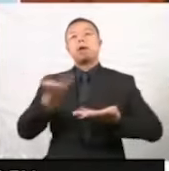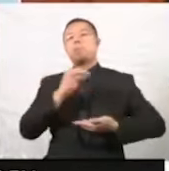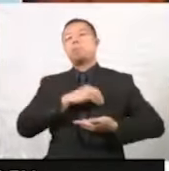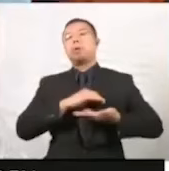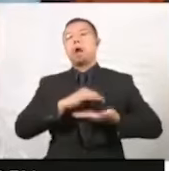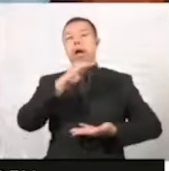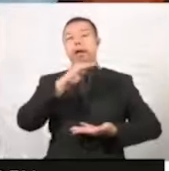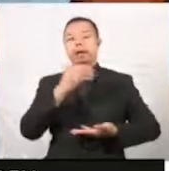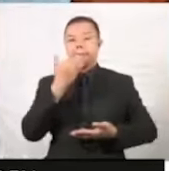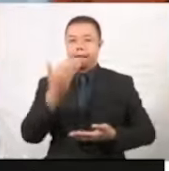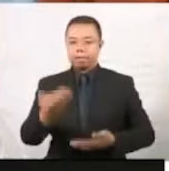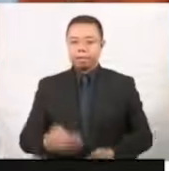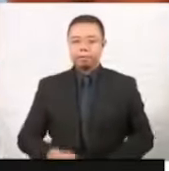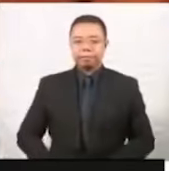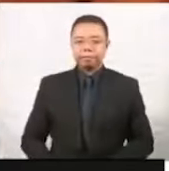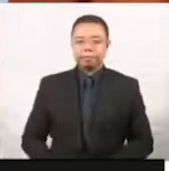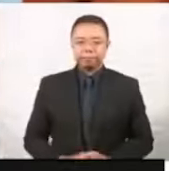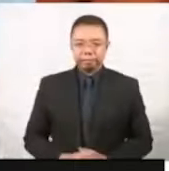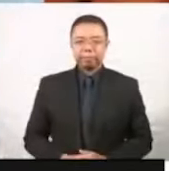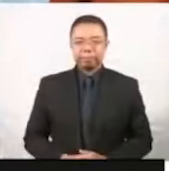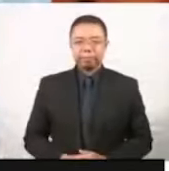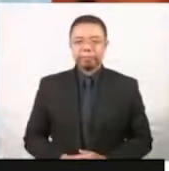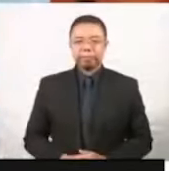meningkat mungkin itu Terima kasih baik terima kasih